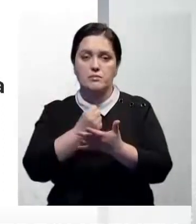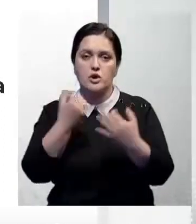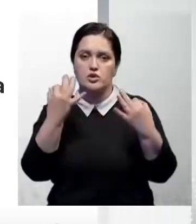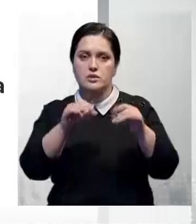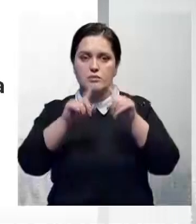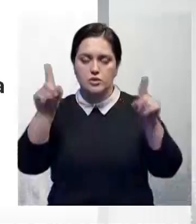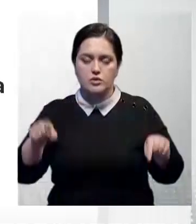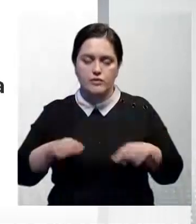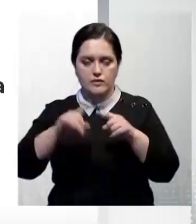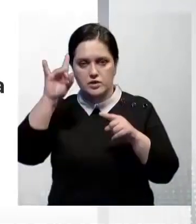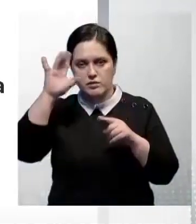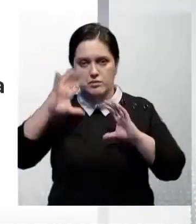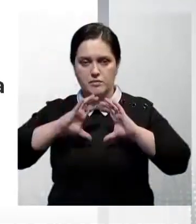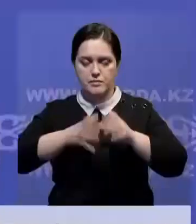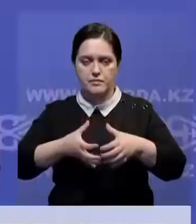на чемпионат мира.